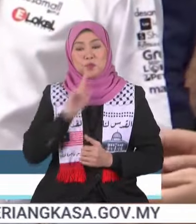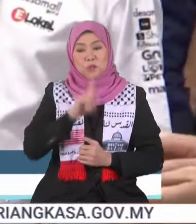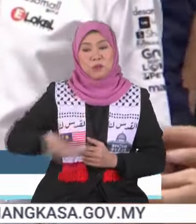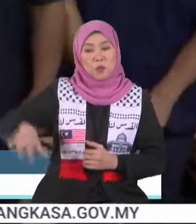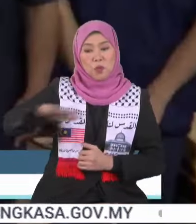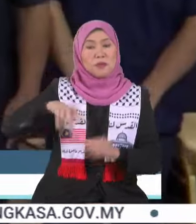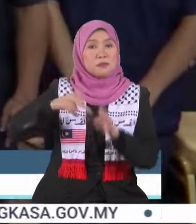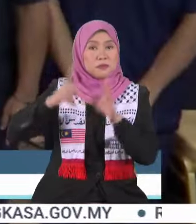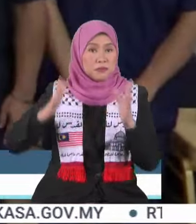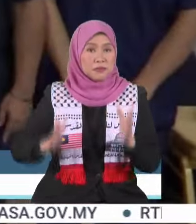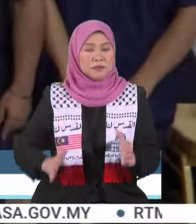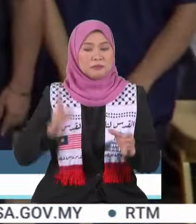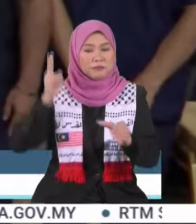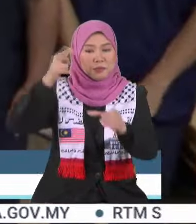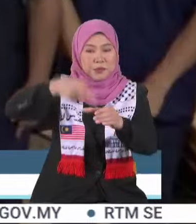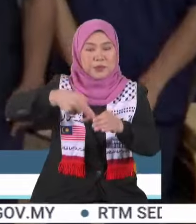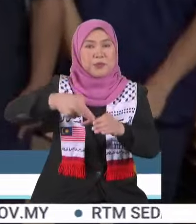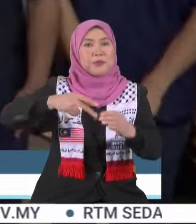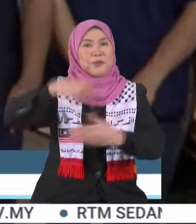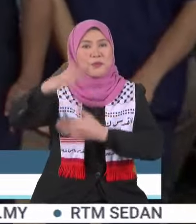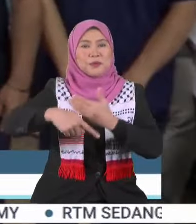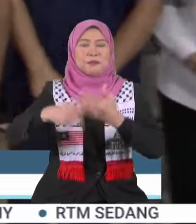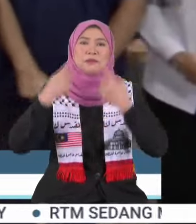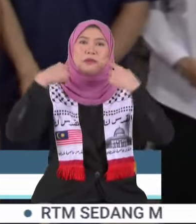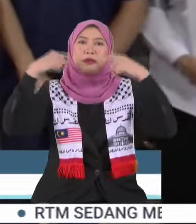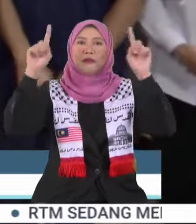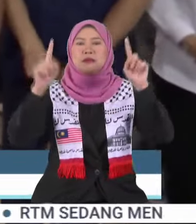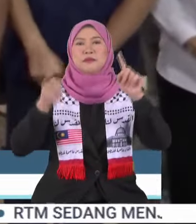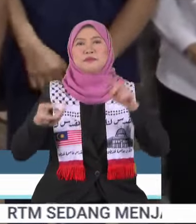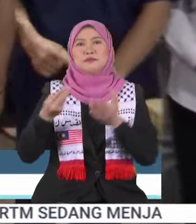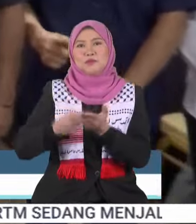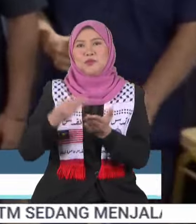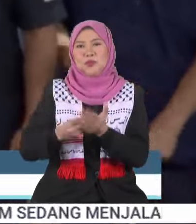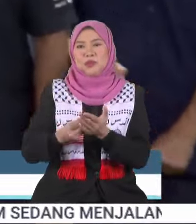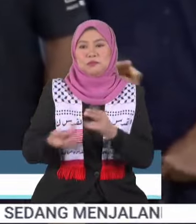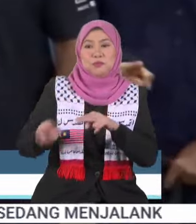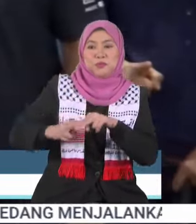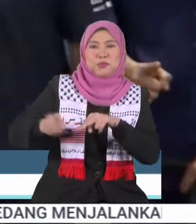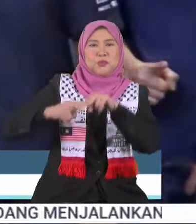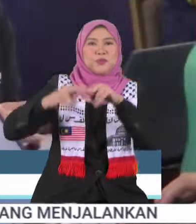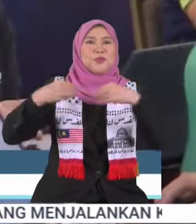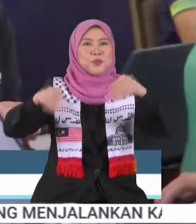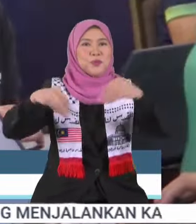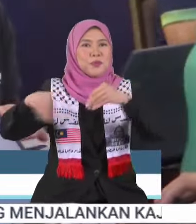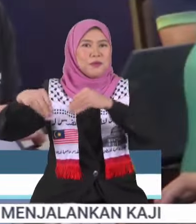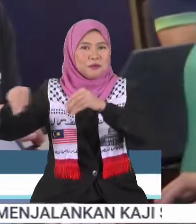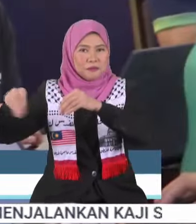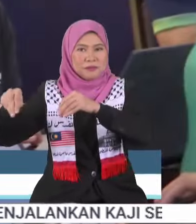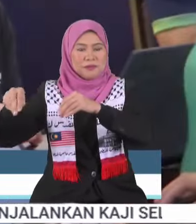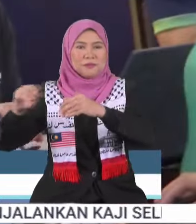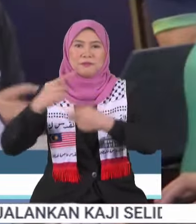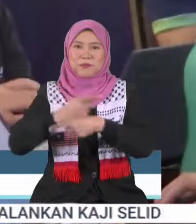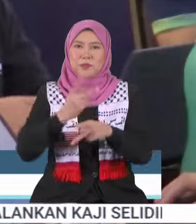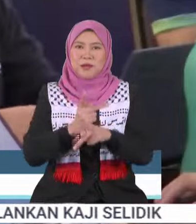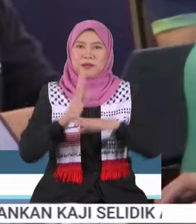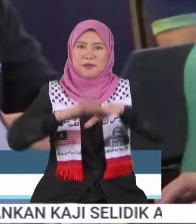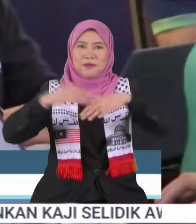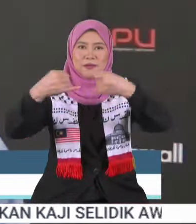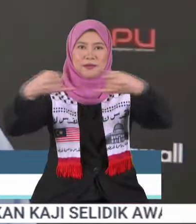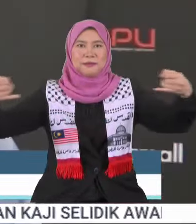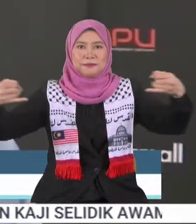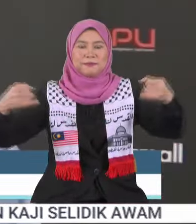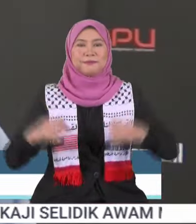rata-rata peserta yang menyertai program tersebut berjaya meningkatkan hasil jualan selepas memasarkan produk dalam